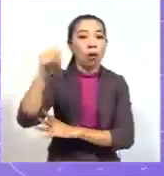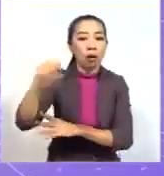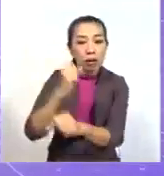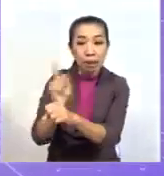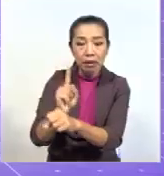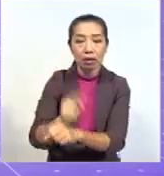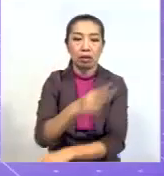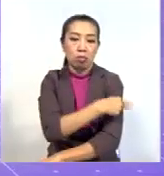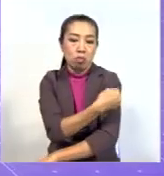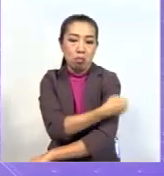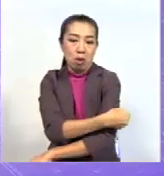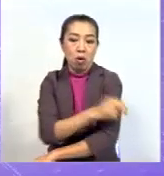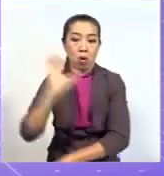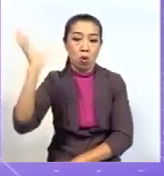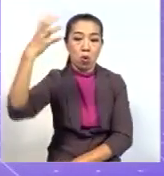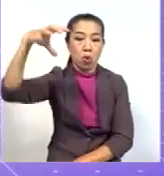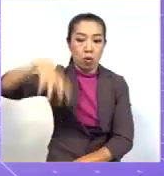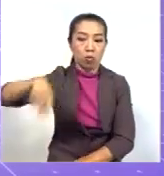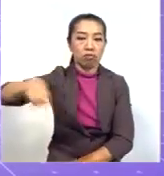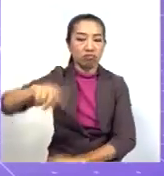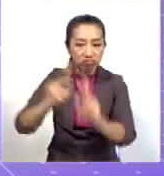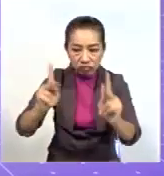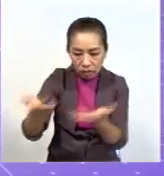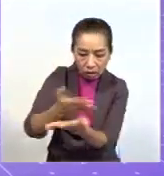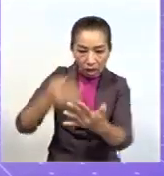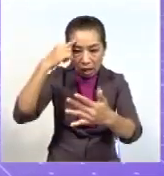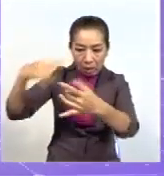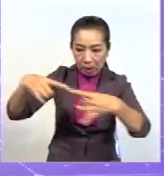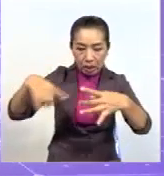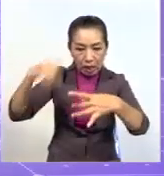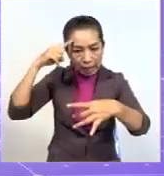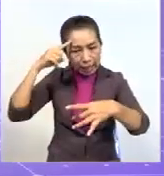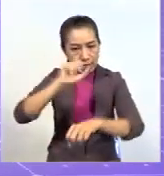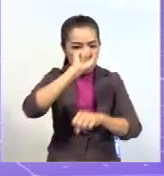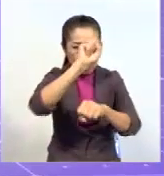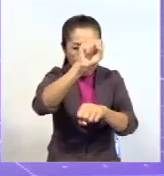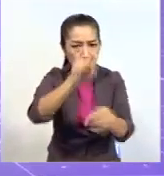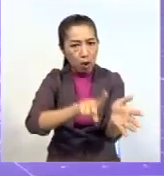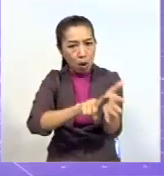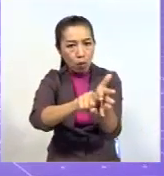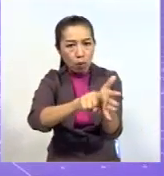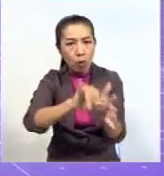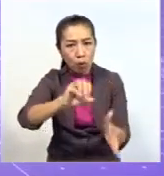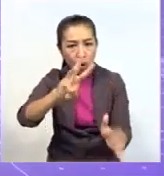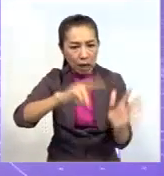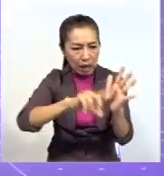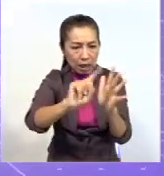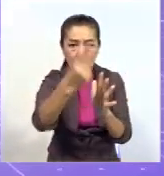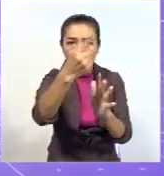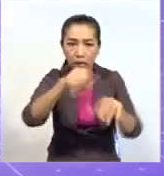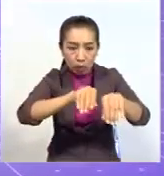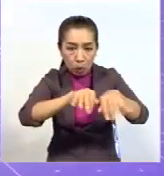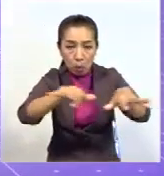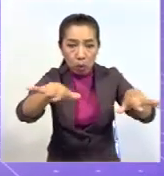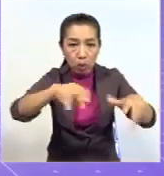ซึ่งในส่วนขององค์การอนามัยโลกเองก็ยังคงมีความคิดเห็นที่แตกต่างค่ะว่าจะมีการประกาศให้การแพร่ระบาดของไวรัสนี้เป็นภา